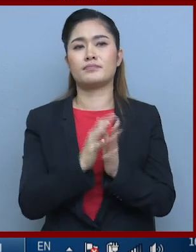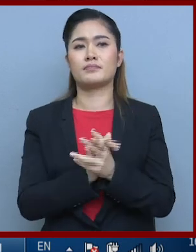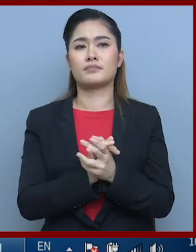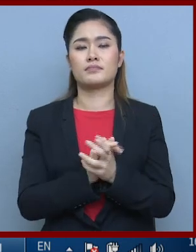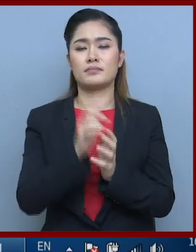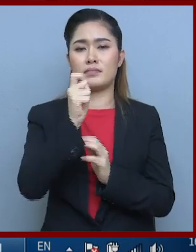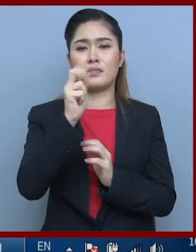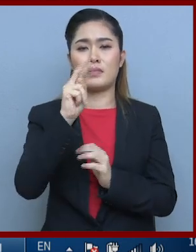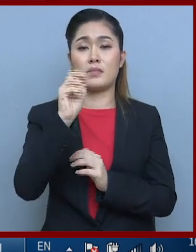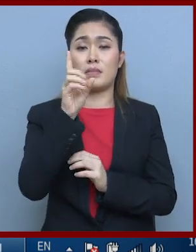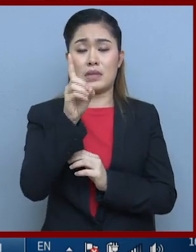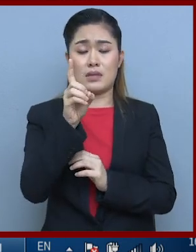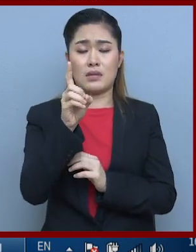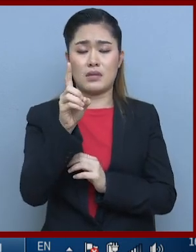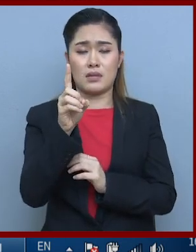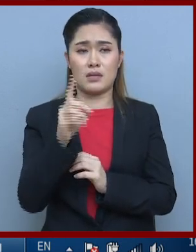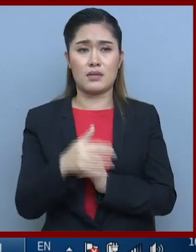and